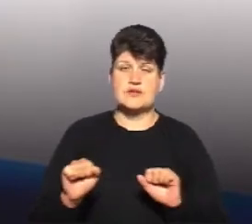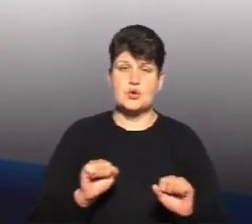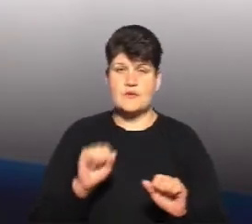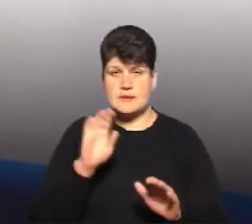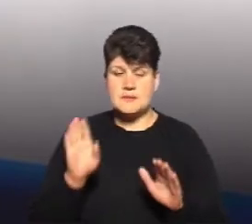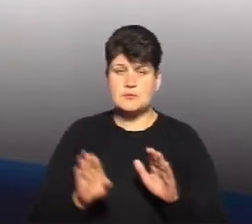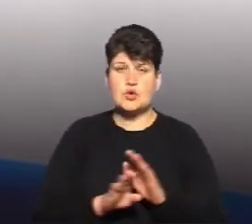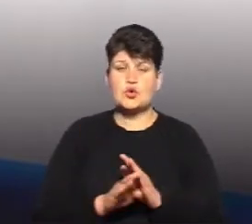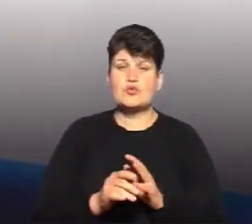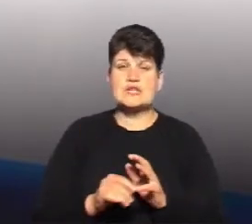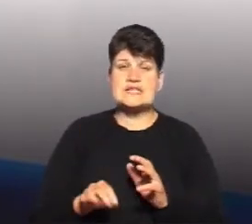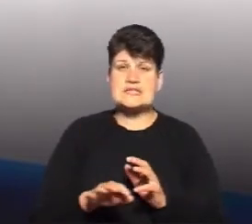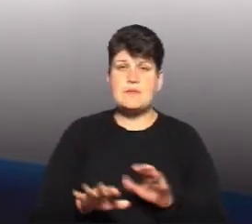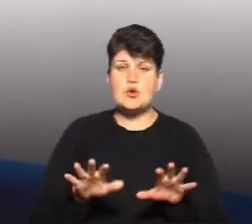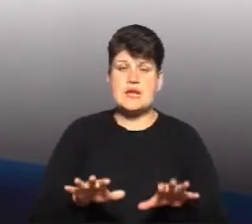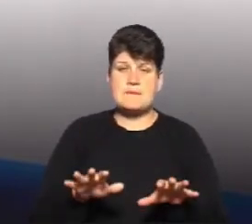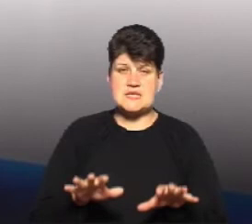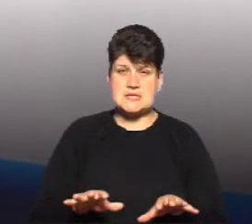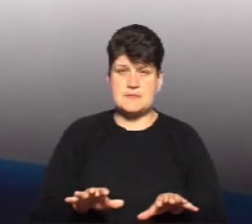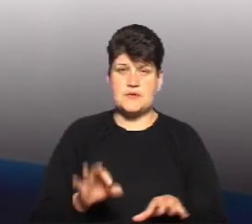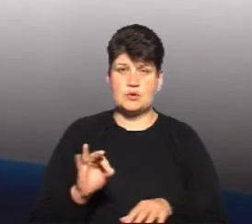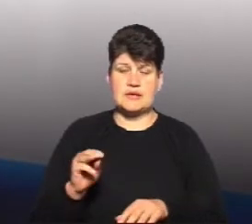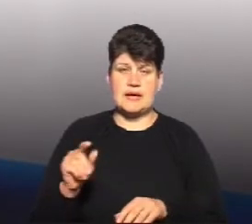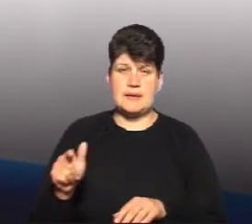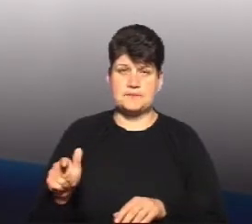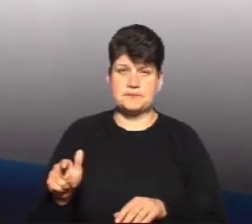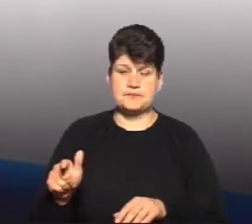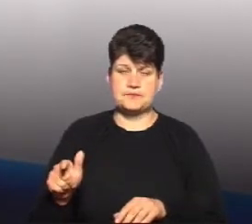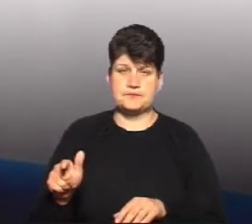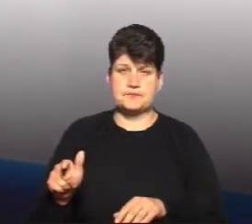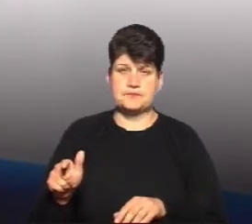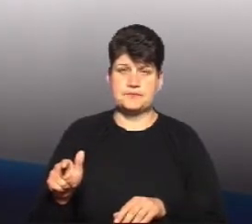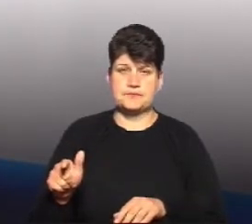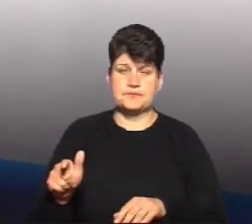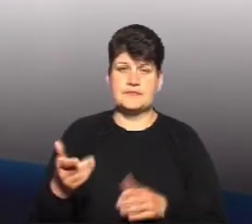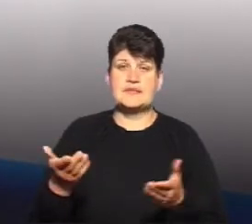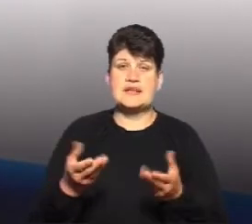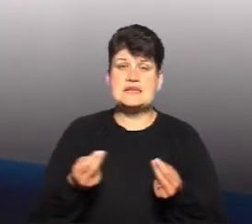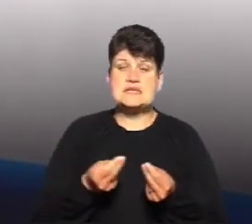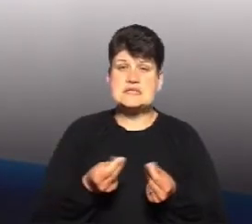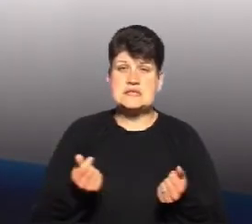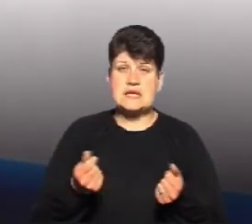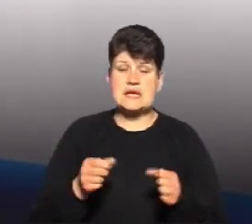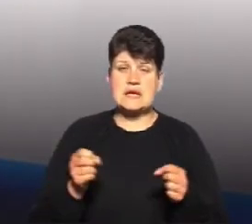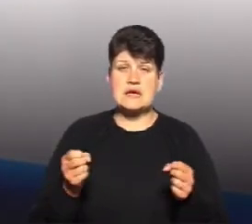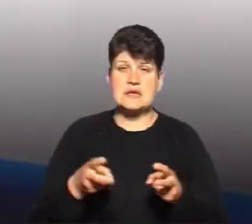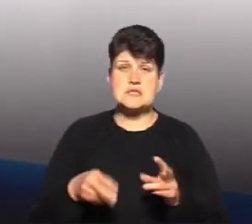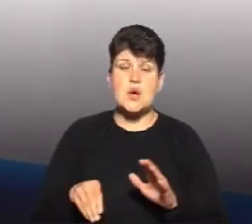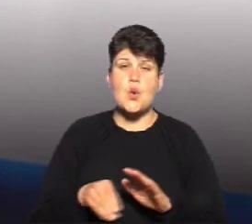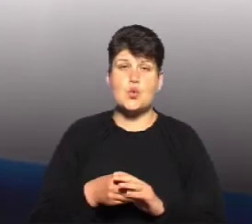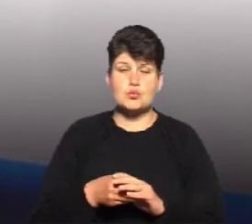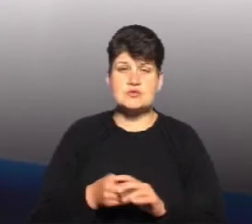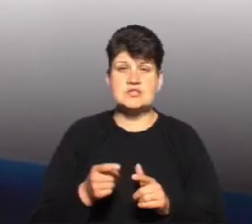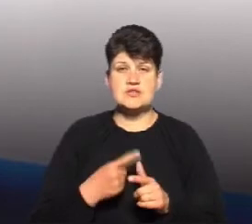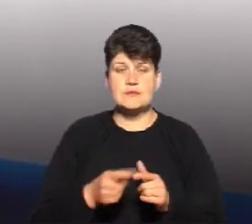на місця, так на ОТГ, десь зник ризик корупції. Чи він просто перемістився так